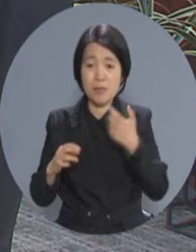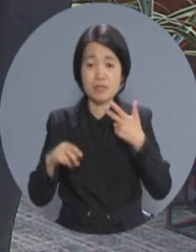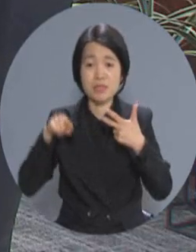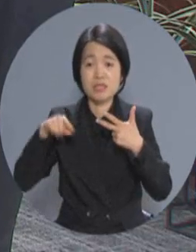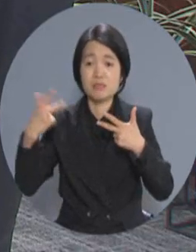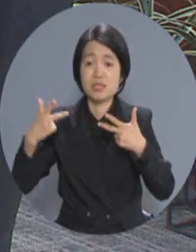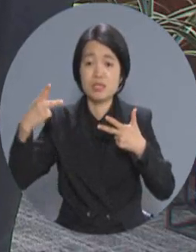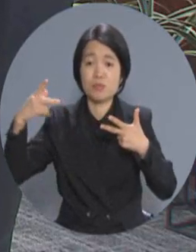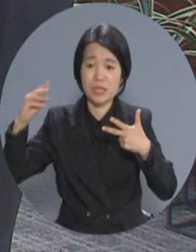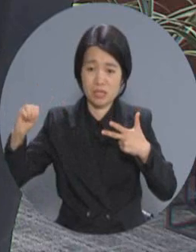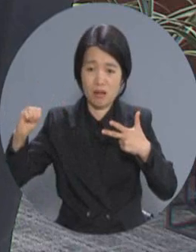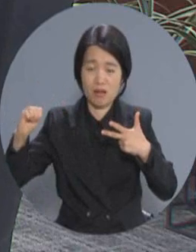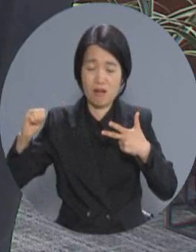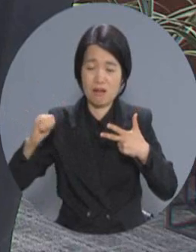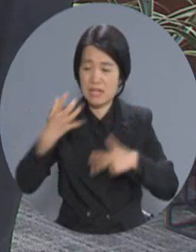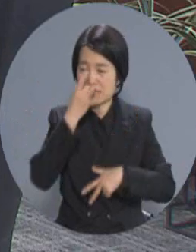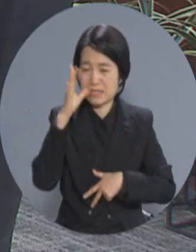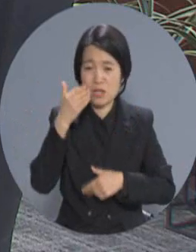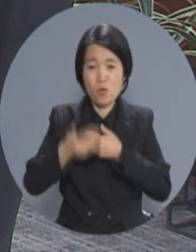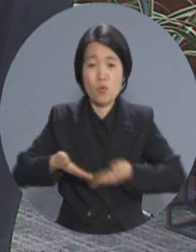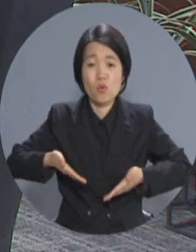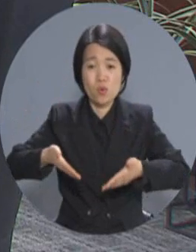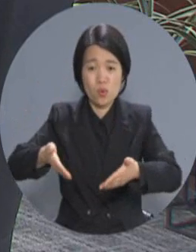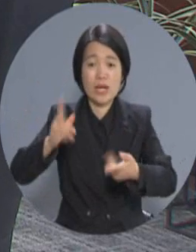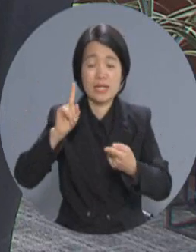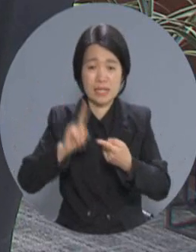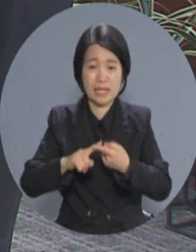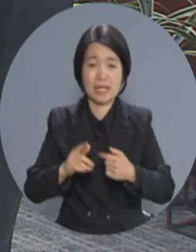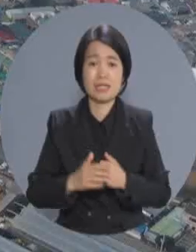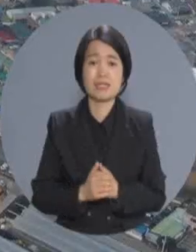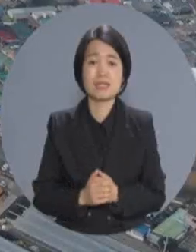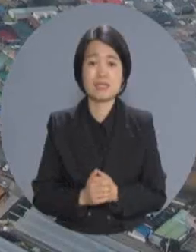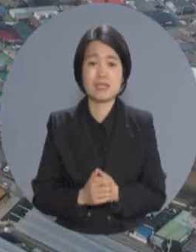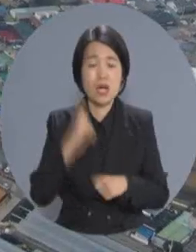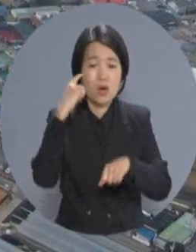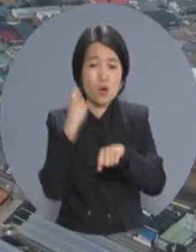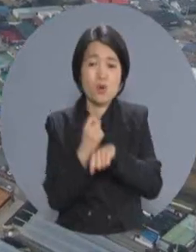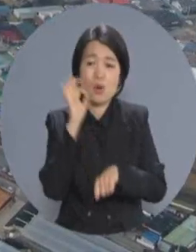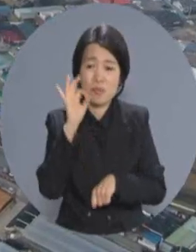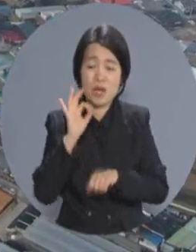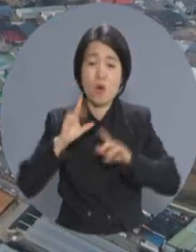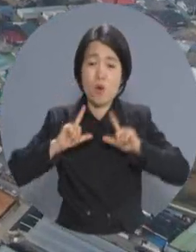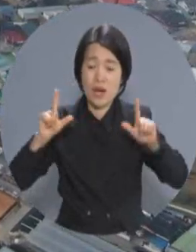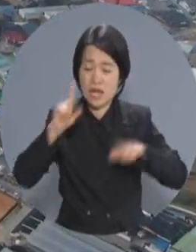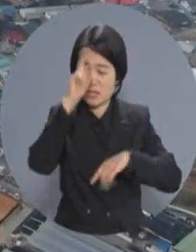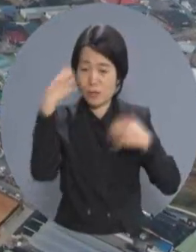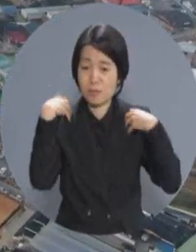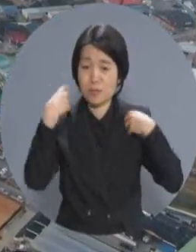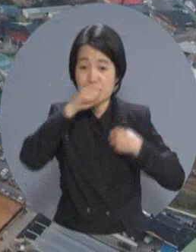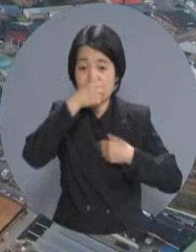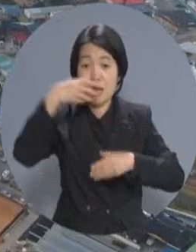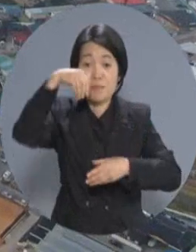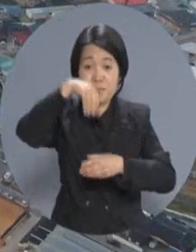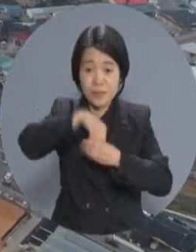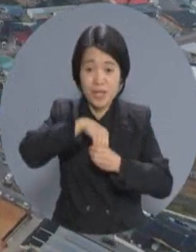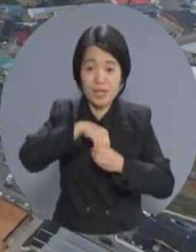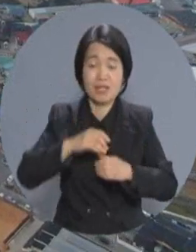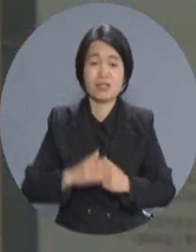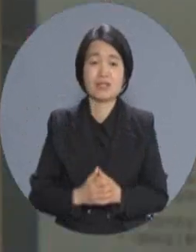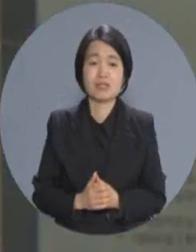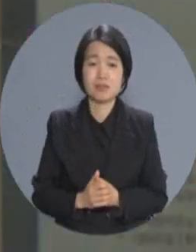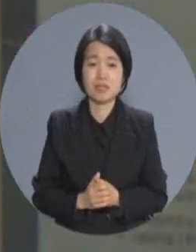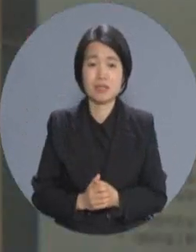87.7km에 직선 고속도로에 대한 그 용역비가 금년에 이제 정부 예산에 반영됐지 않습니까 그래서